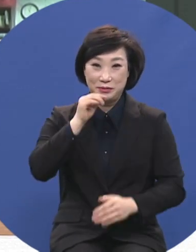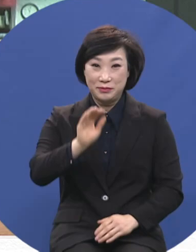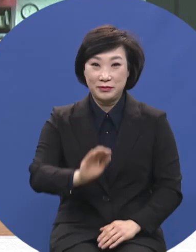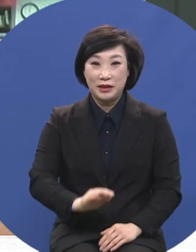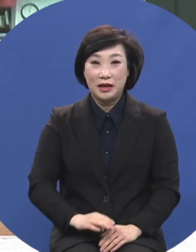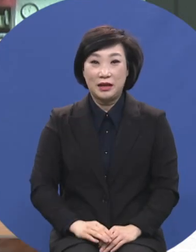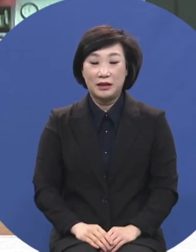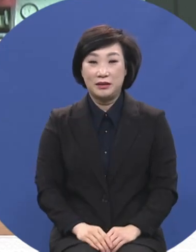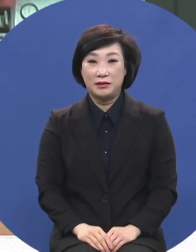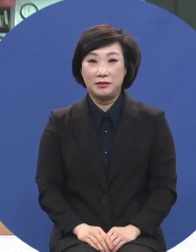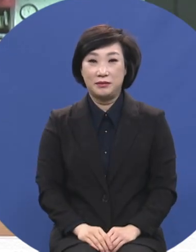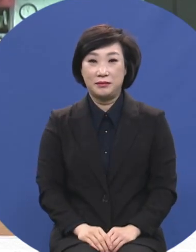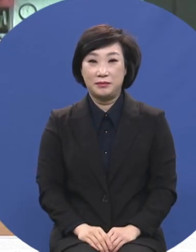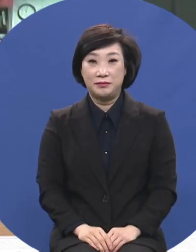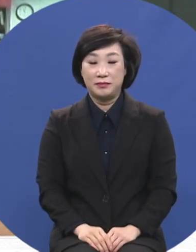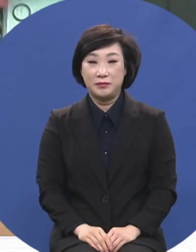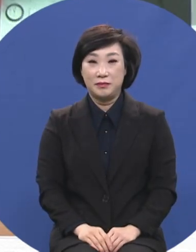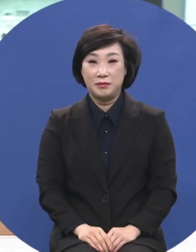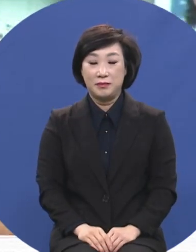합니다.